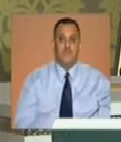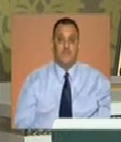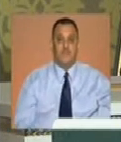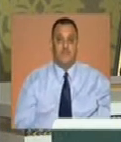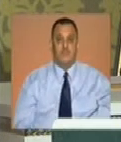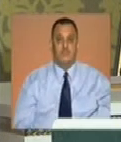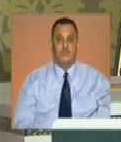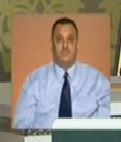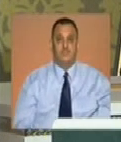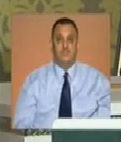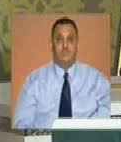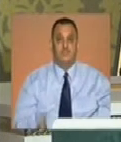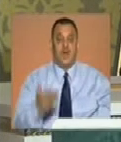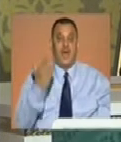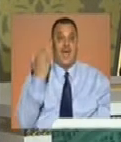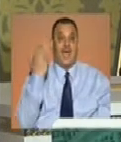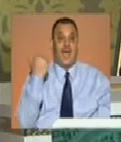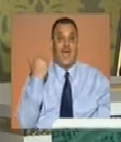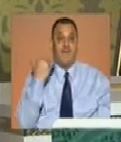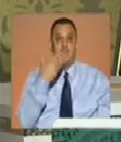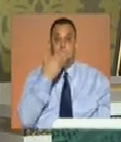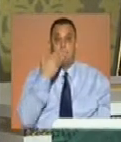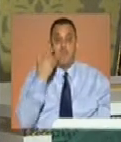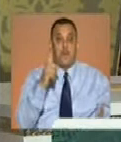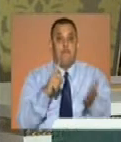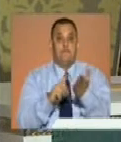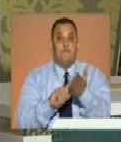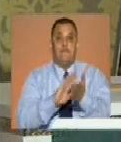وانتم ما صمتي في بعذر يعني؟ لا يعني